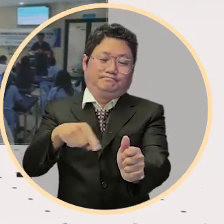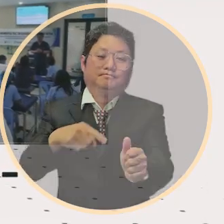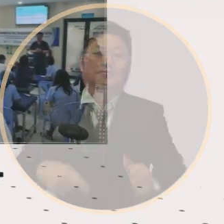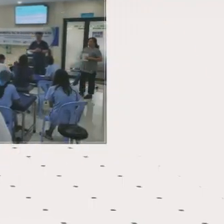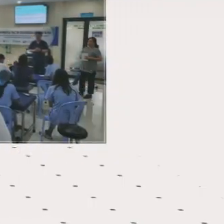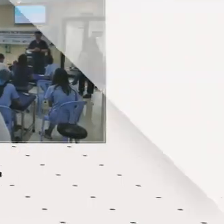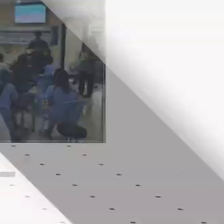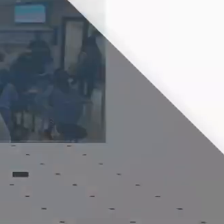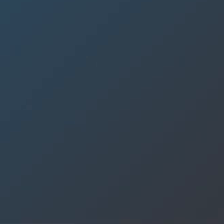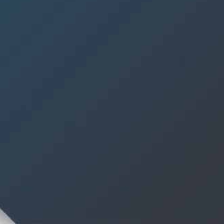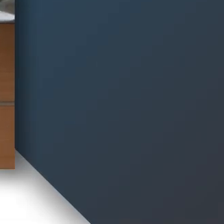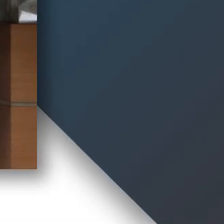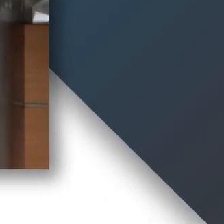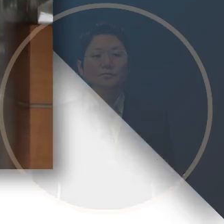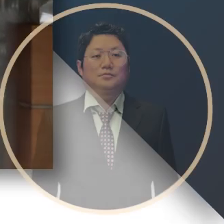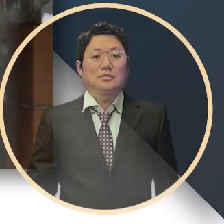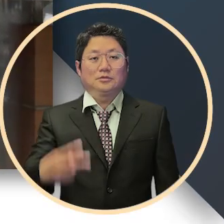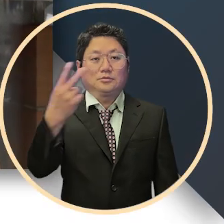있습니다.